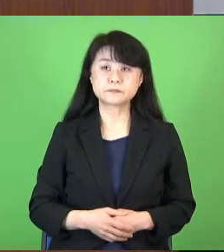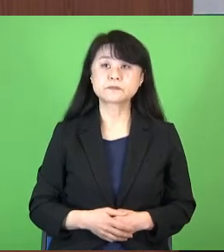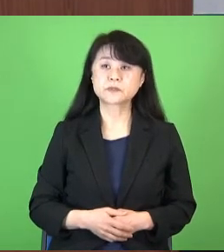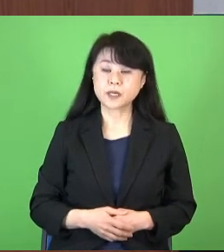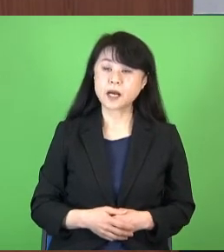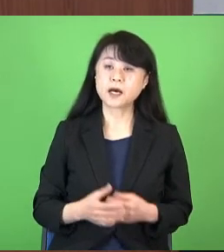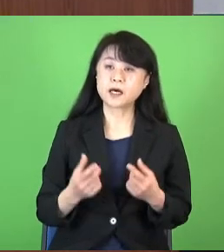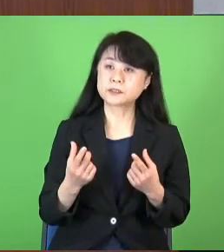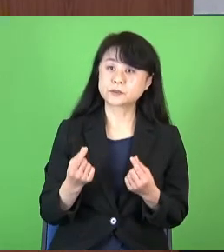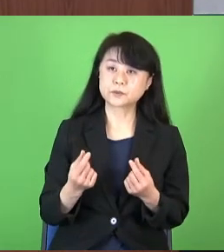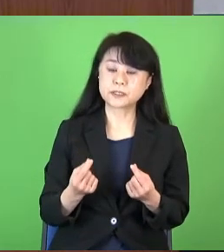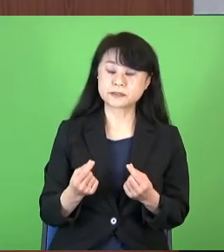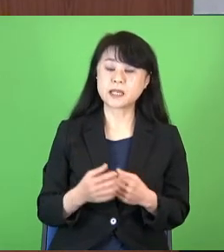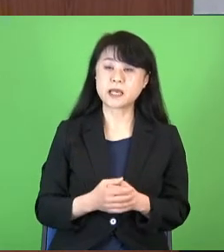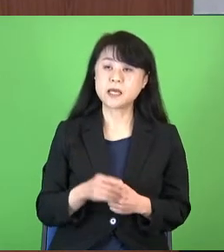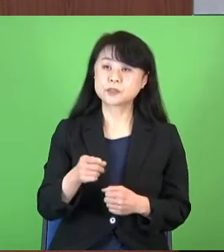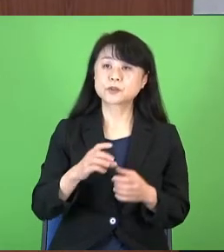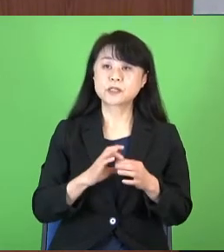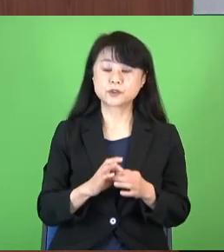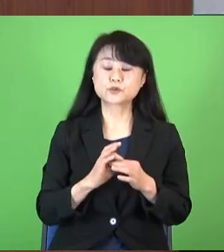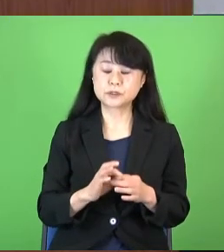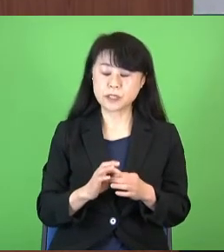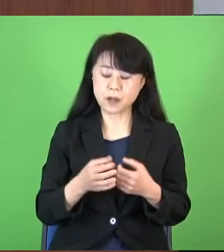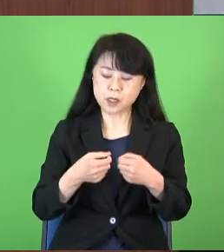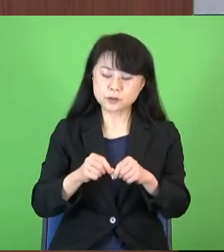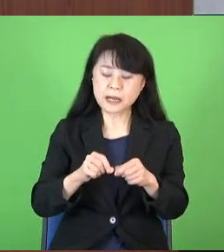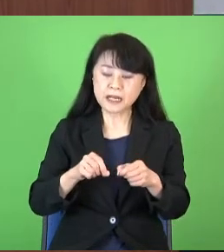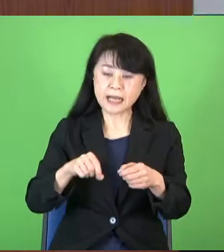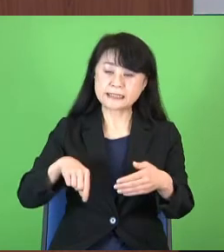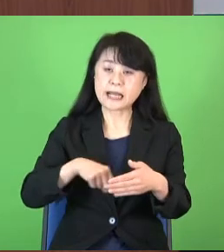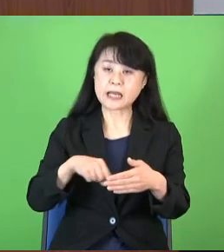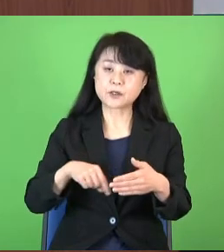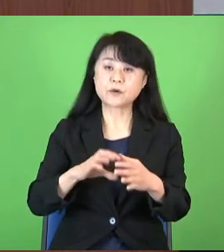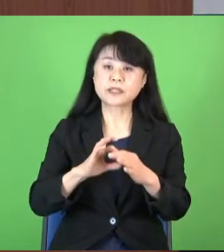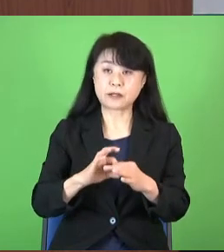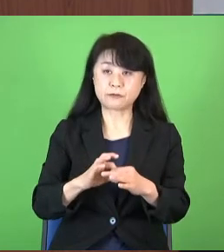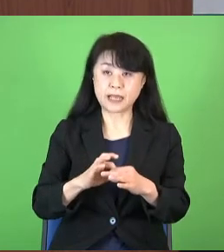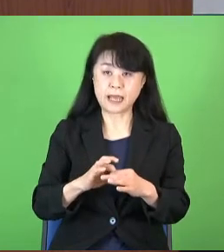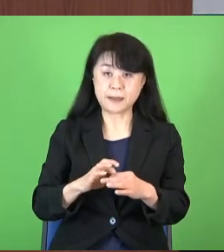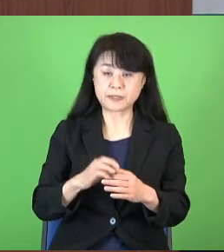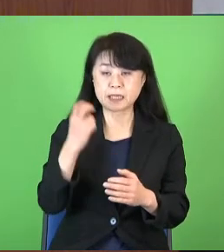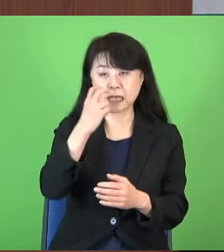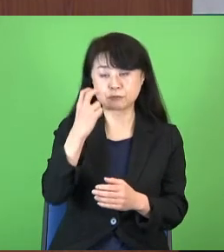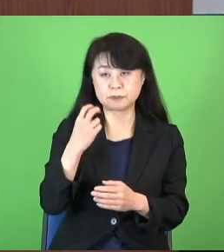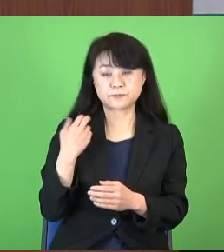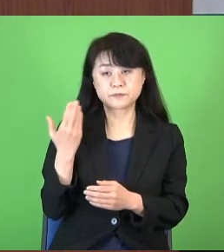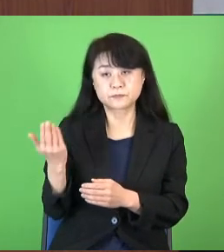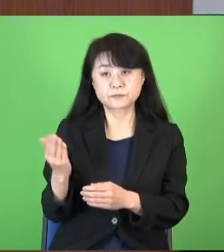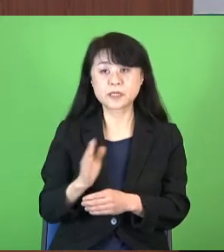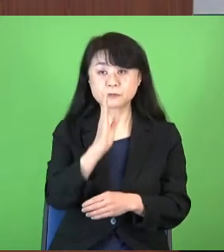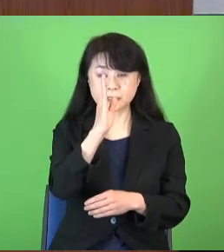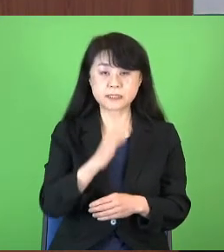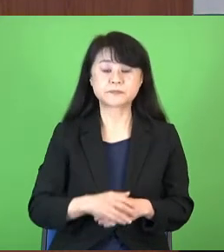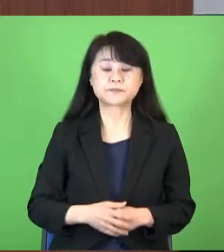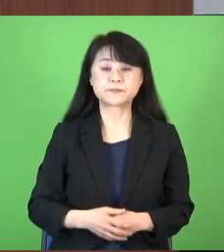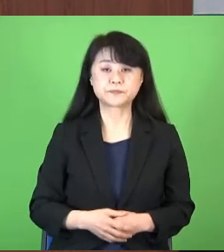そしてあのそれについてもあの詳細の制度設計またご確認いただきたいと思います